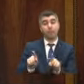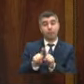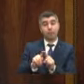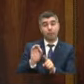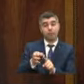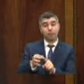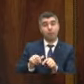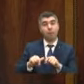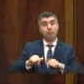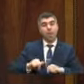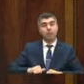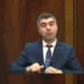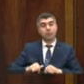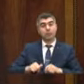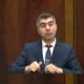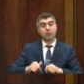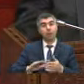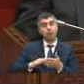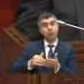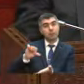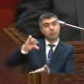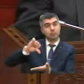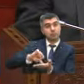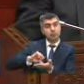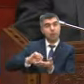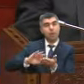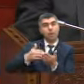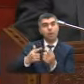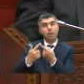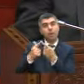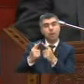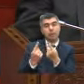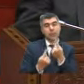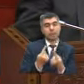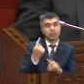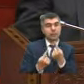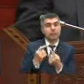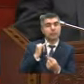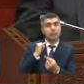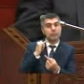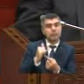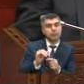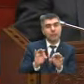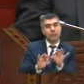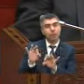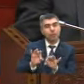الوزارية السيد رئيس الحكومة على مستوى المركزي بالاهتمام أكثر بما هو استراتيجي